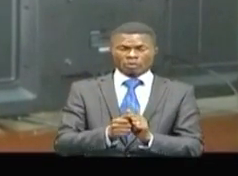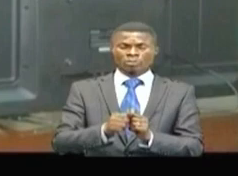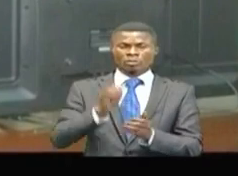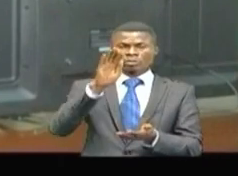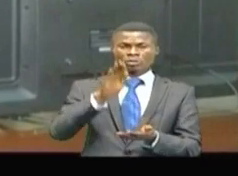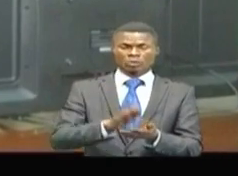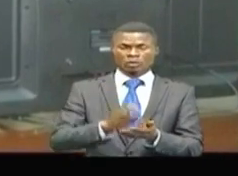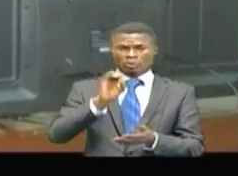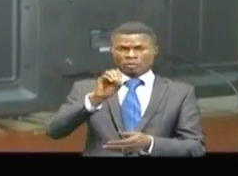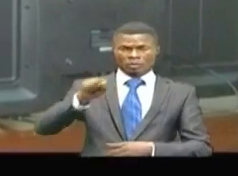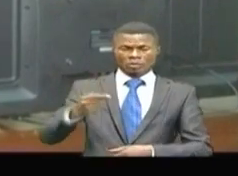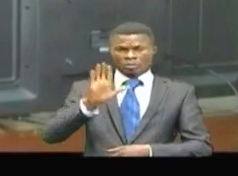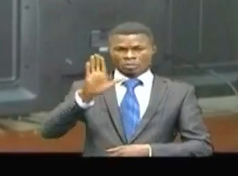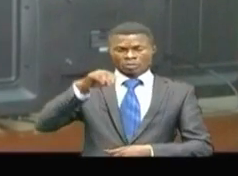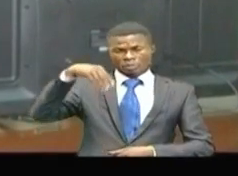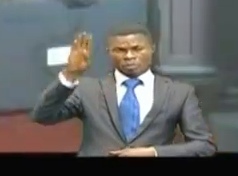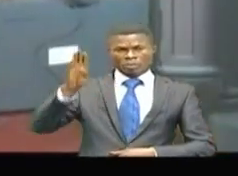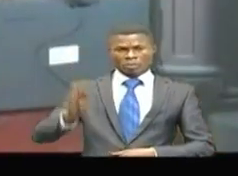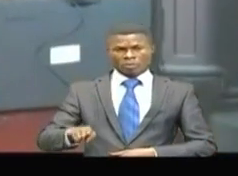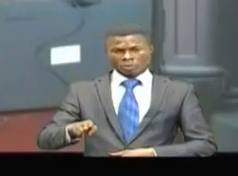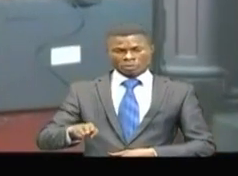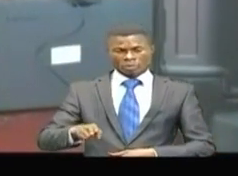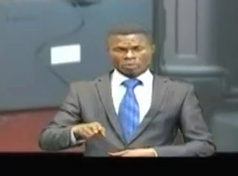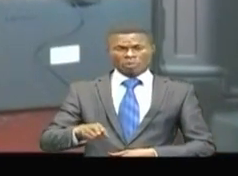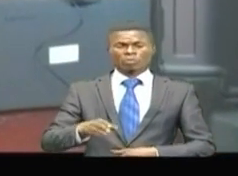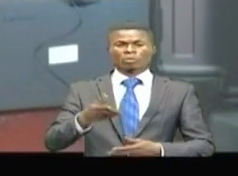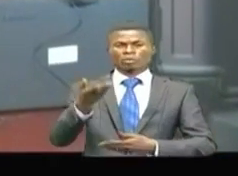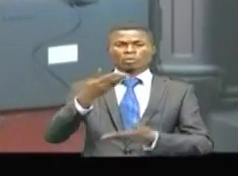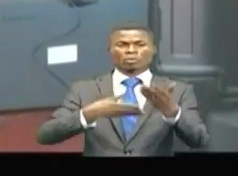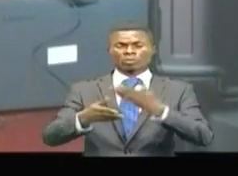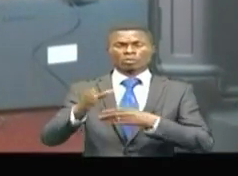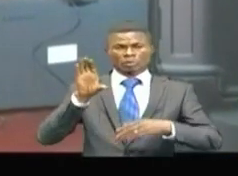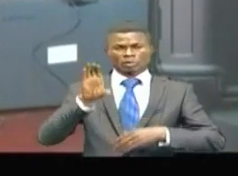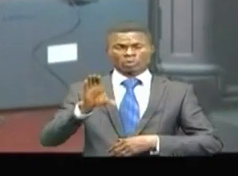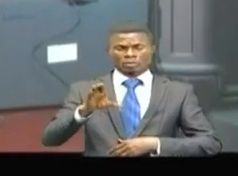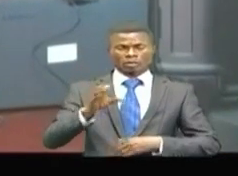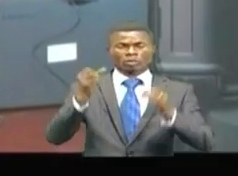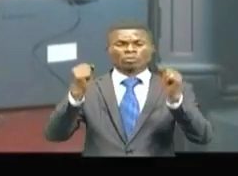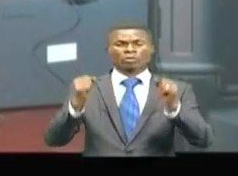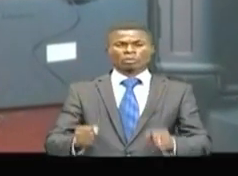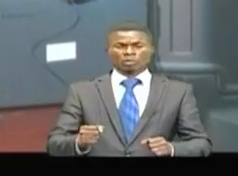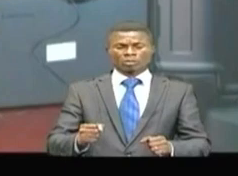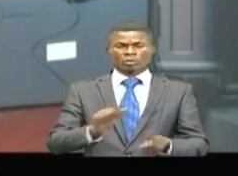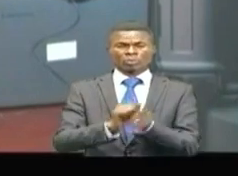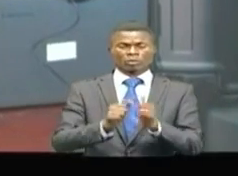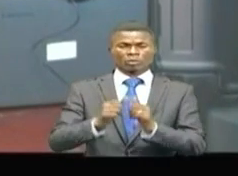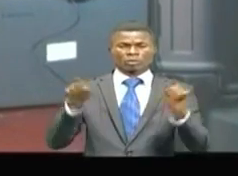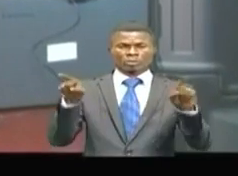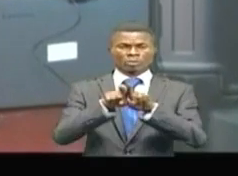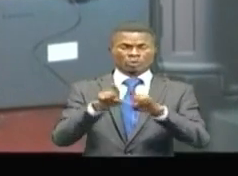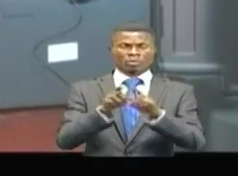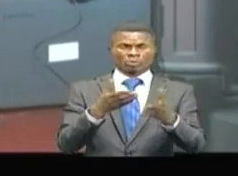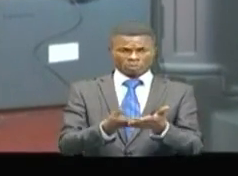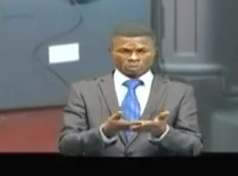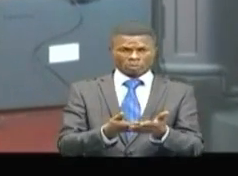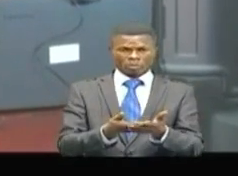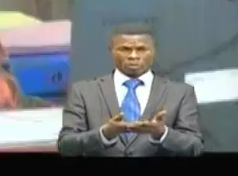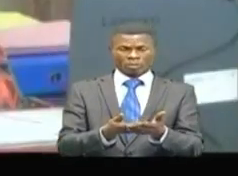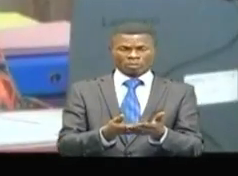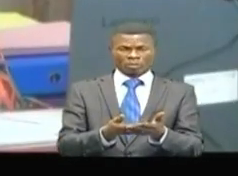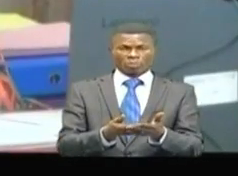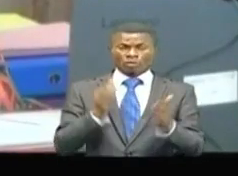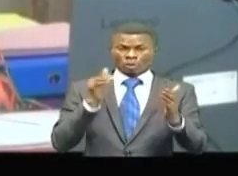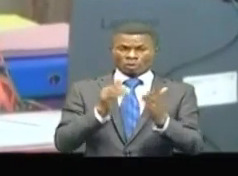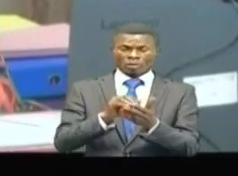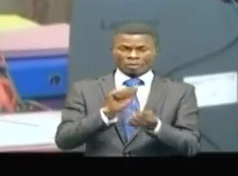de 0,05% sur le marché interbancaire et une stabilité sur le marché parallèle. Face